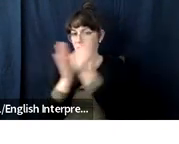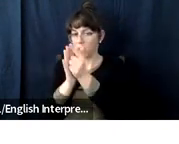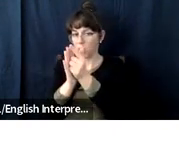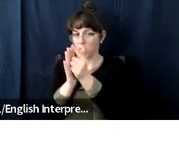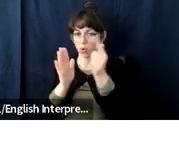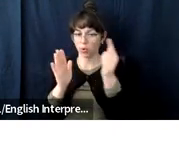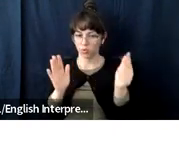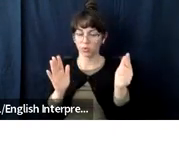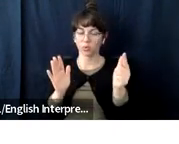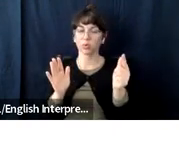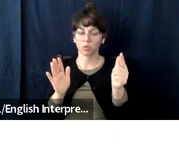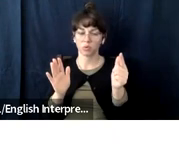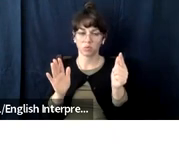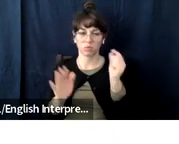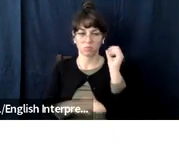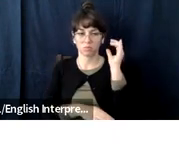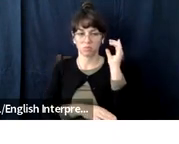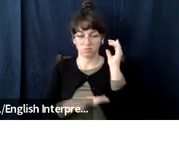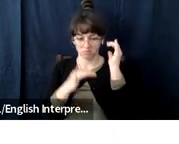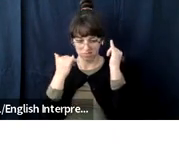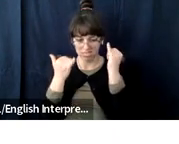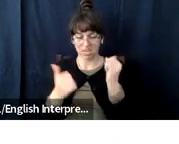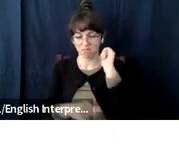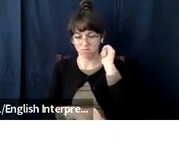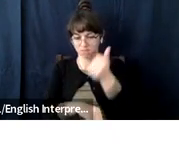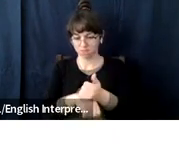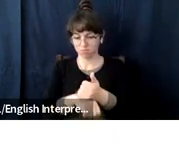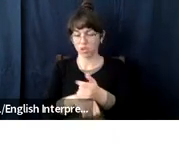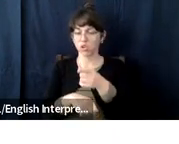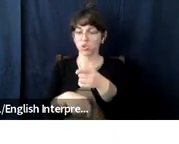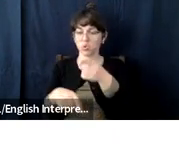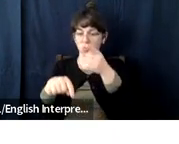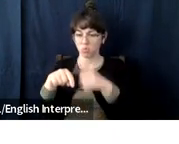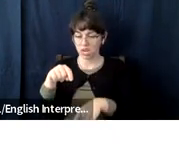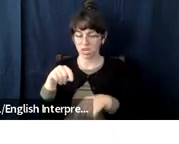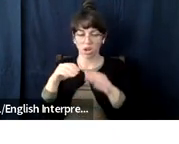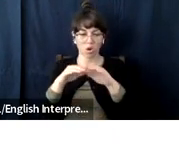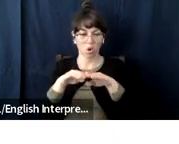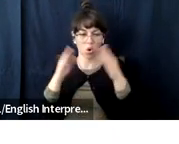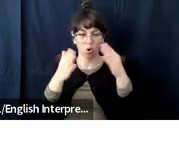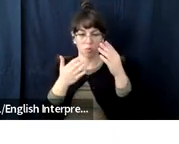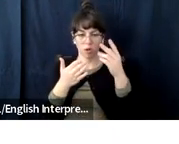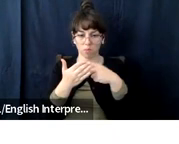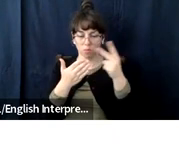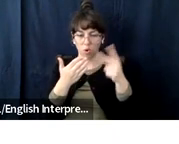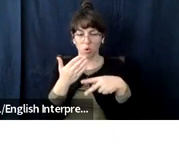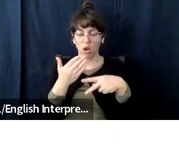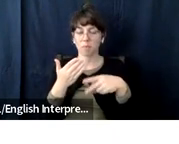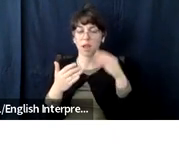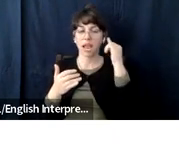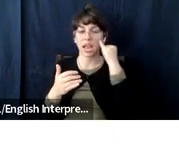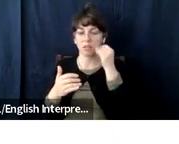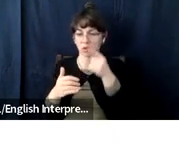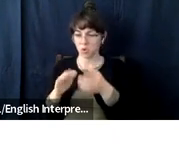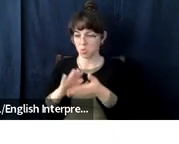into law made that illegal to open up new programs that would run facilities like